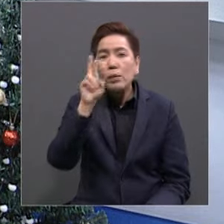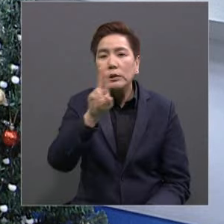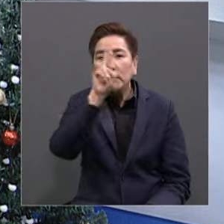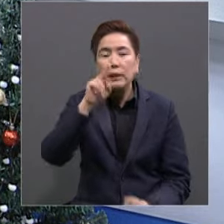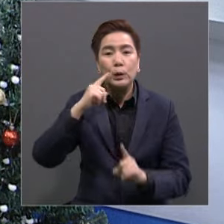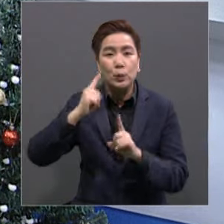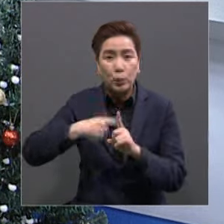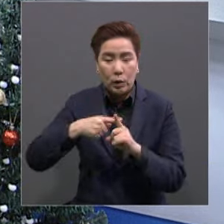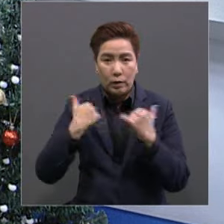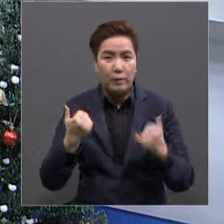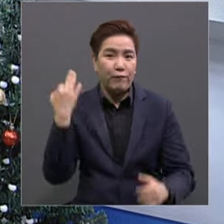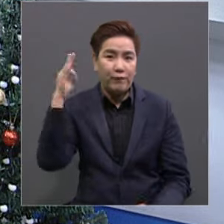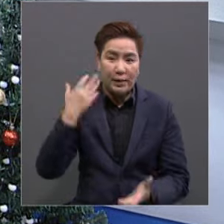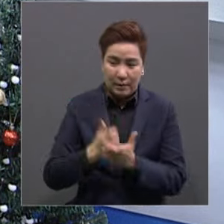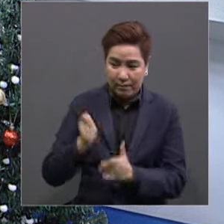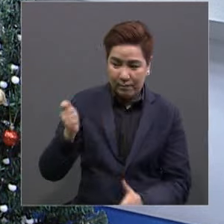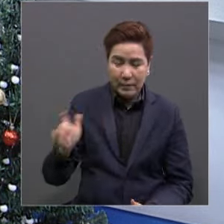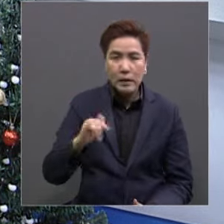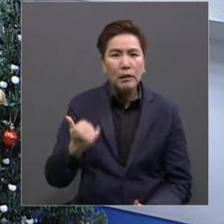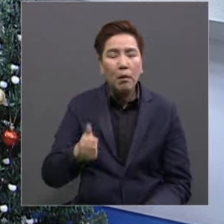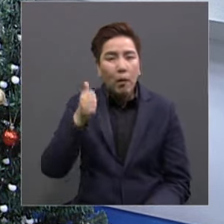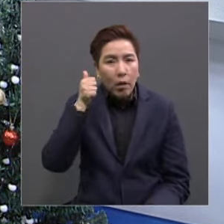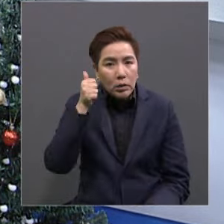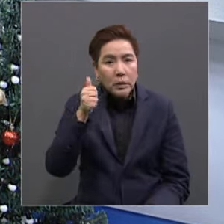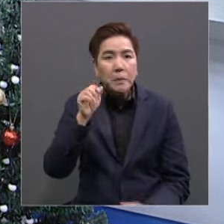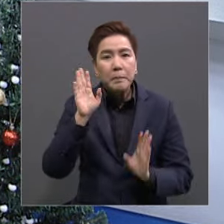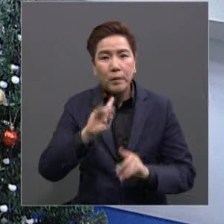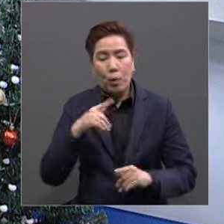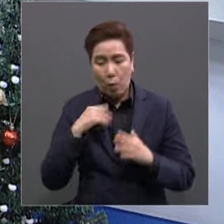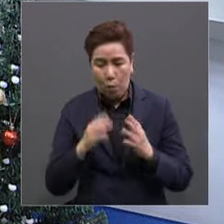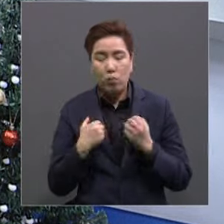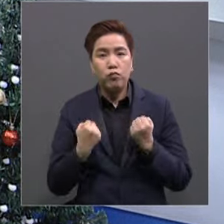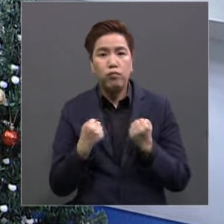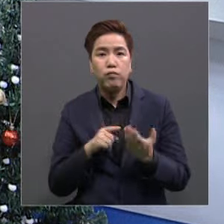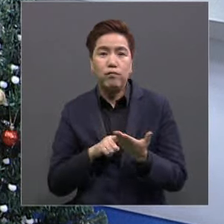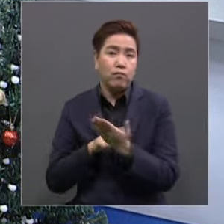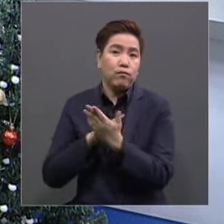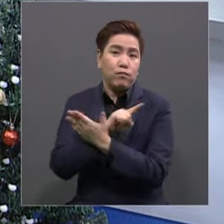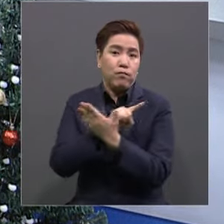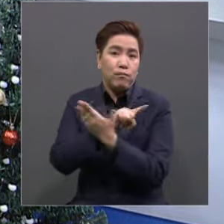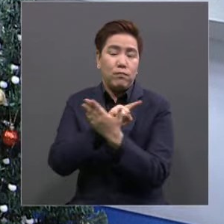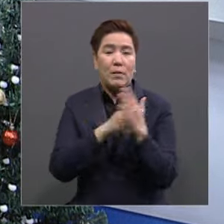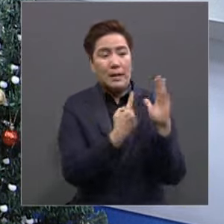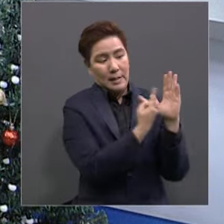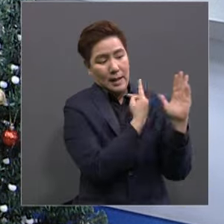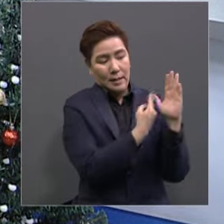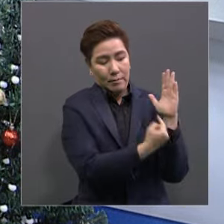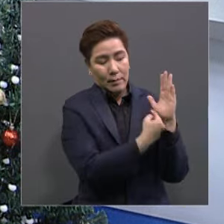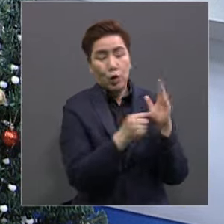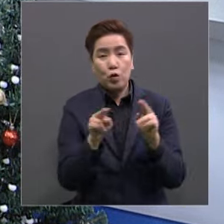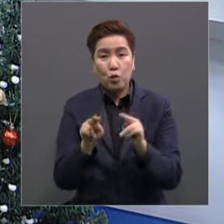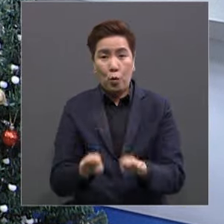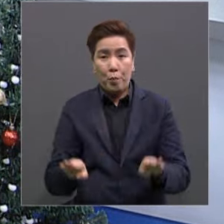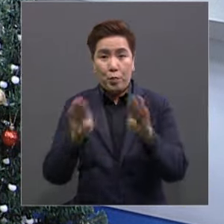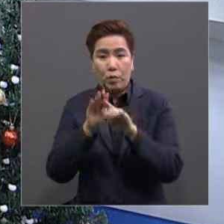คราวซึ่งในช่วงนี้ฟรีด้วยนะมันดีมากๆเลยเพราะว่าคนที่ต้องเดินต้องการเดินทางไปภาคตะวันตกเนี่ยนะครับสามารถเดินทางจากนครป